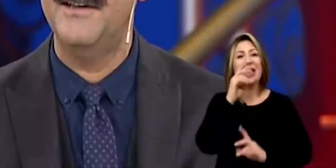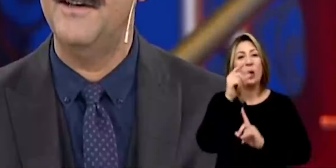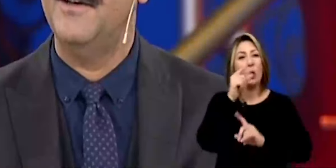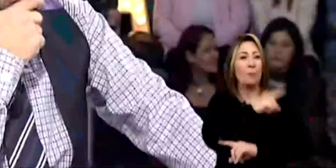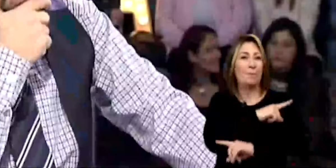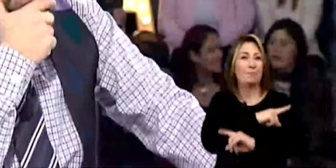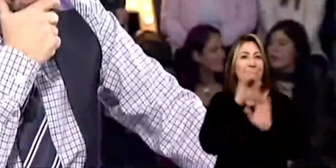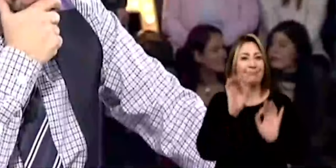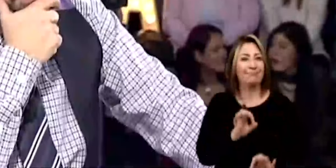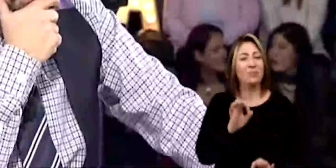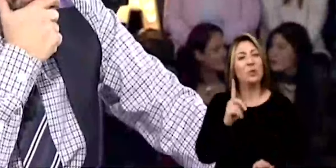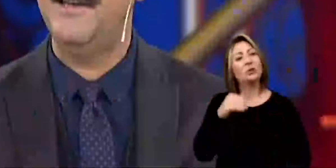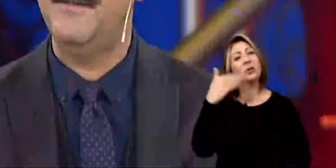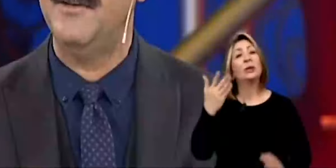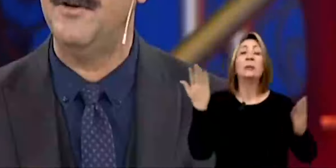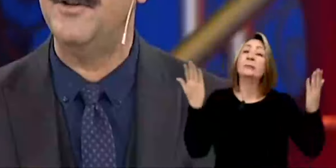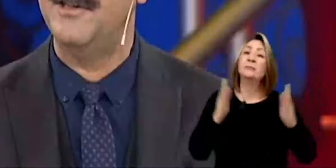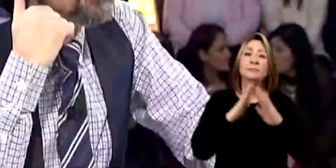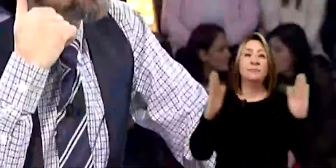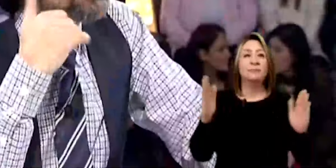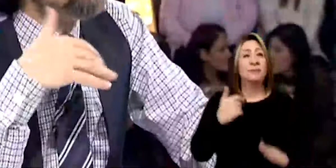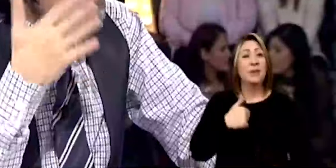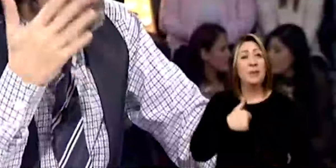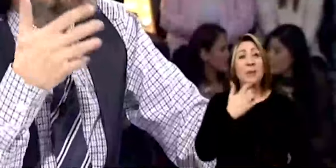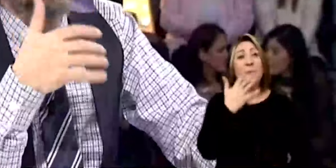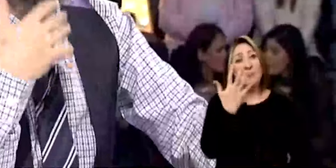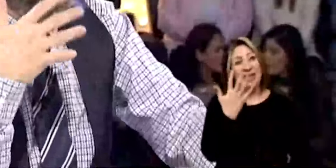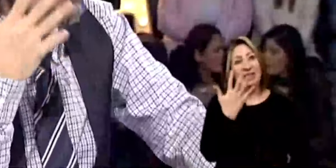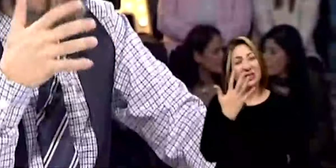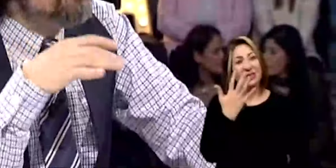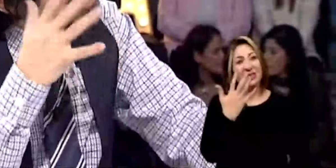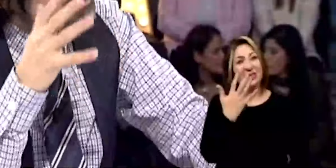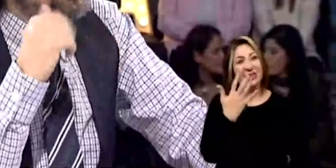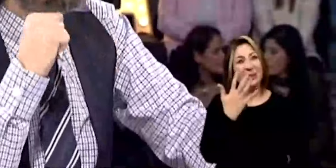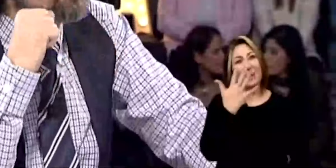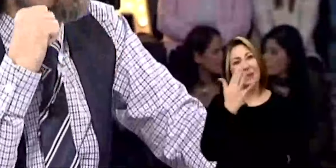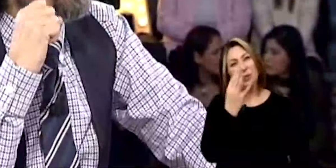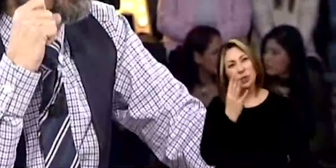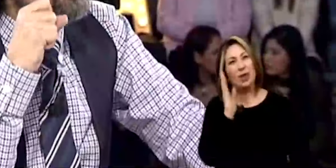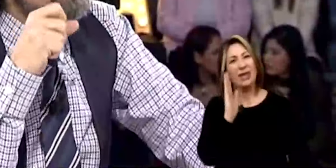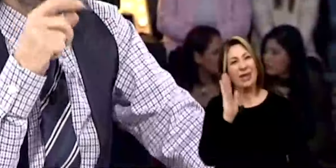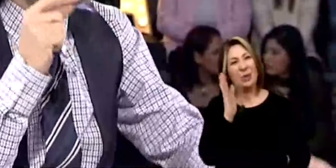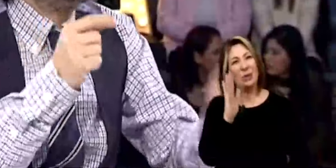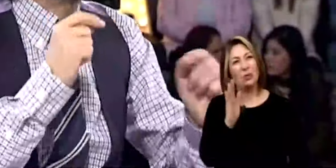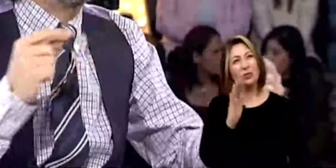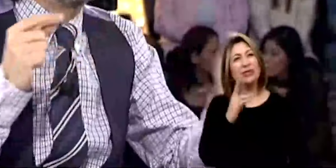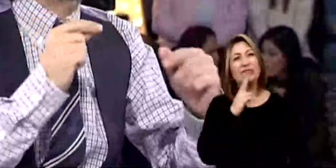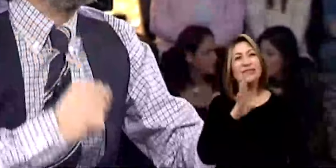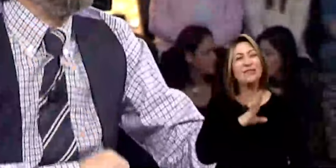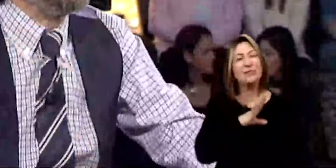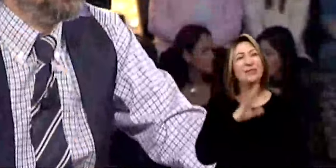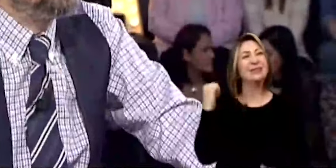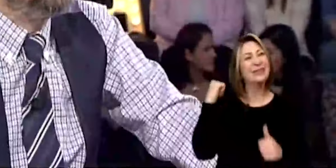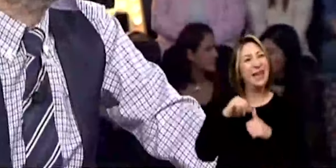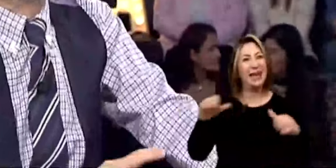başlayacak. Harbiden. Ondan sonrası da Allah kerim. Benimkisi de 5 yaşında. 5.30'a doğru gidiyoruz. Kızlarımızı